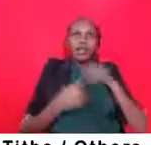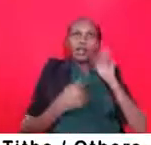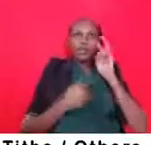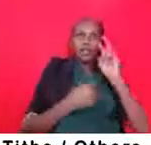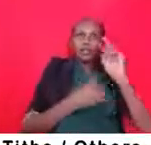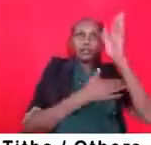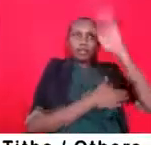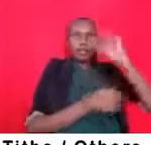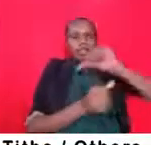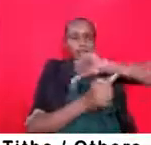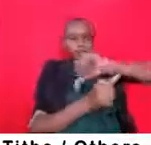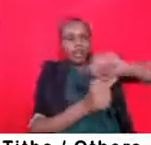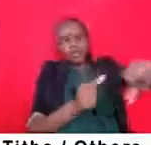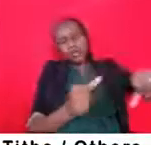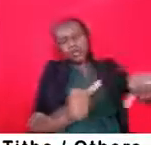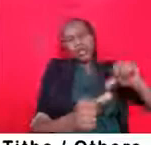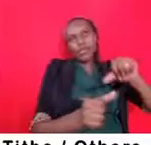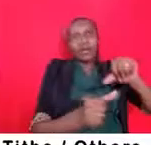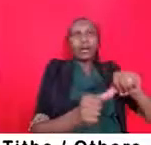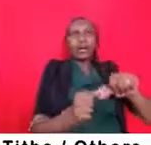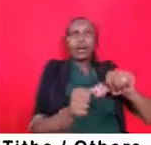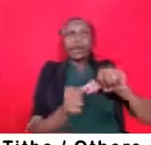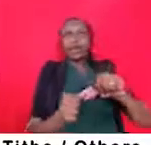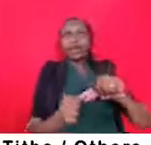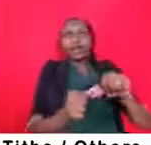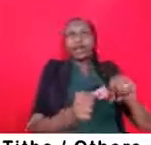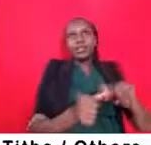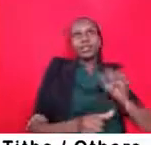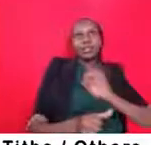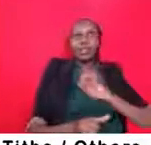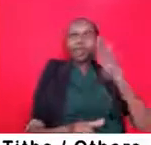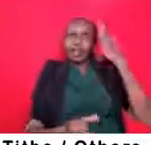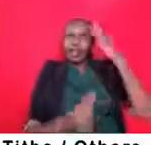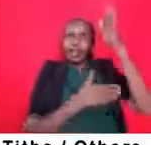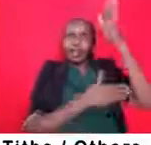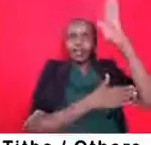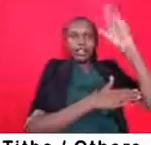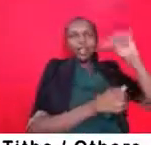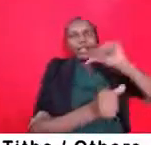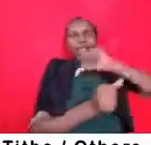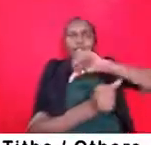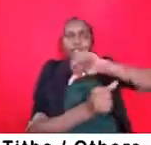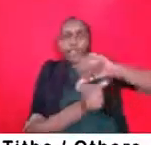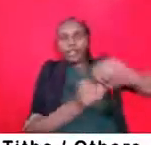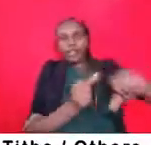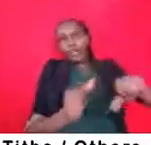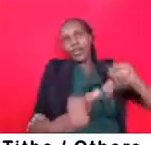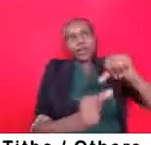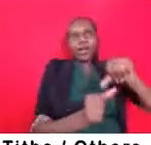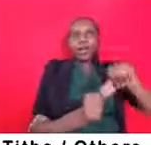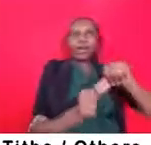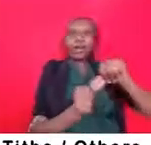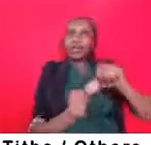that I have seen my God turn it around. I know my God will turn it